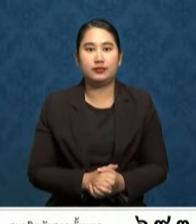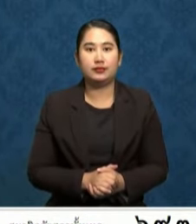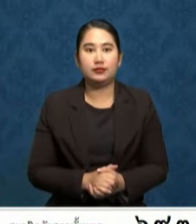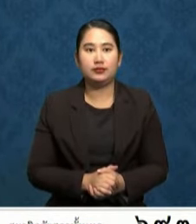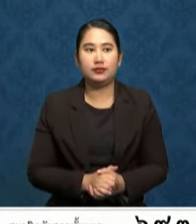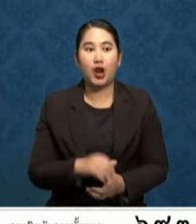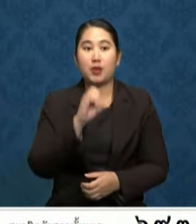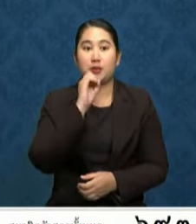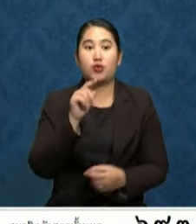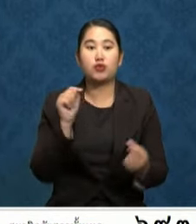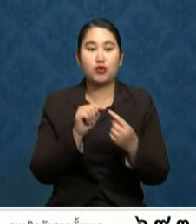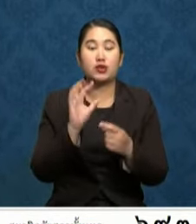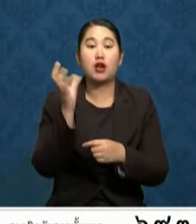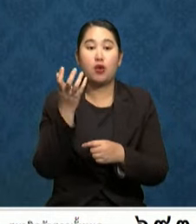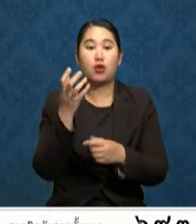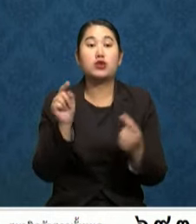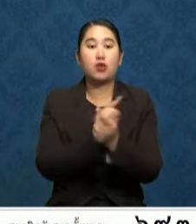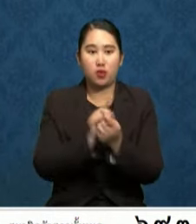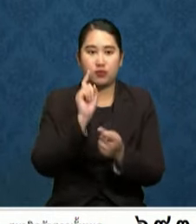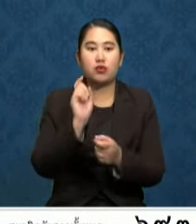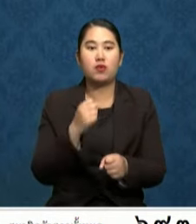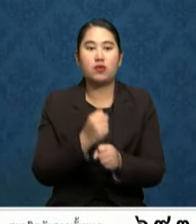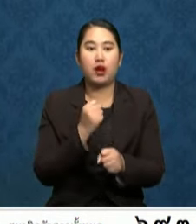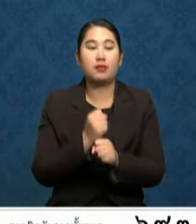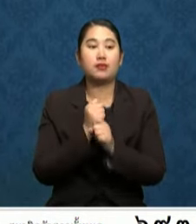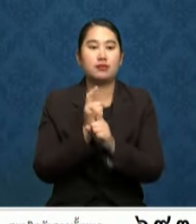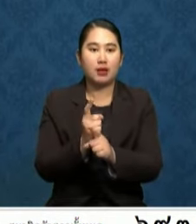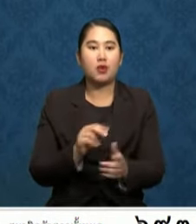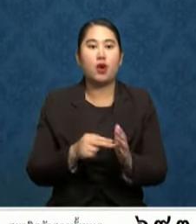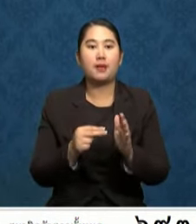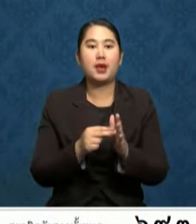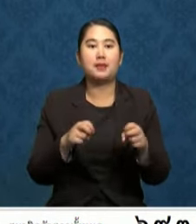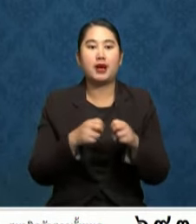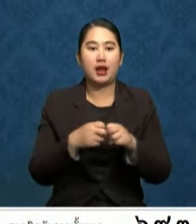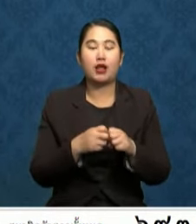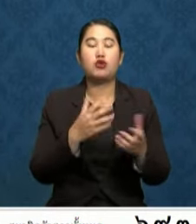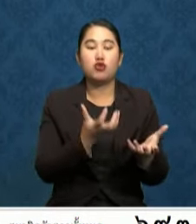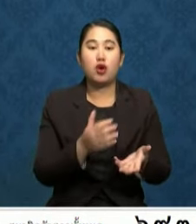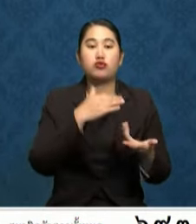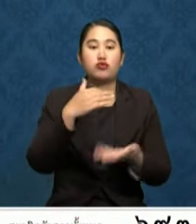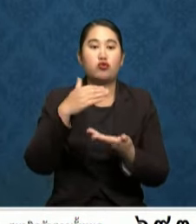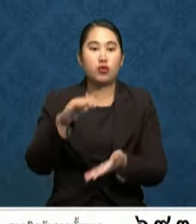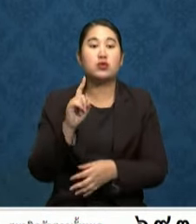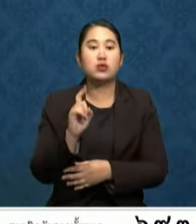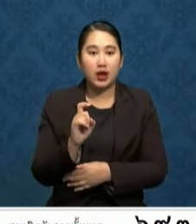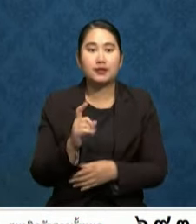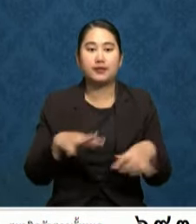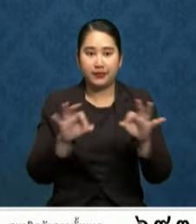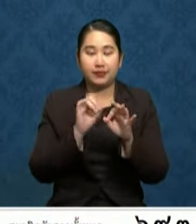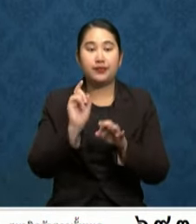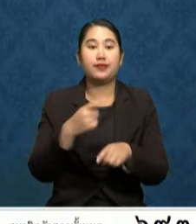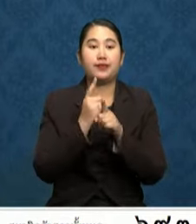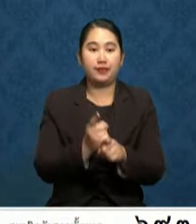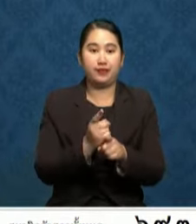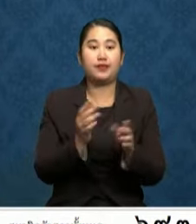สัญญากับประชาคมโลกเราจะต้องทำให้ได้ไม่งั้นขีดความสามารถในการส่งออกสินค้าจะส่งไม่ได้นะครับเพราะว่าเรื่องสาวนี้